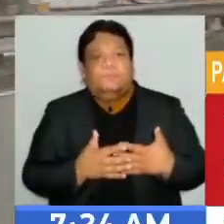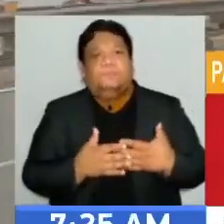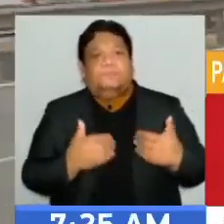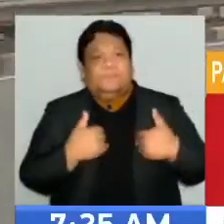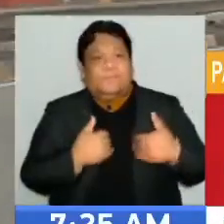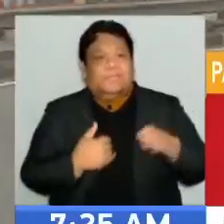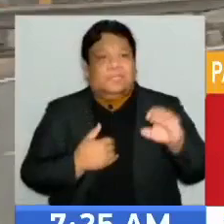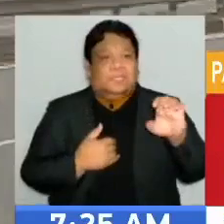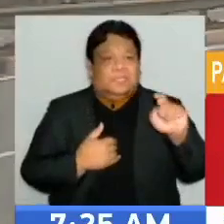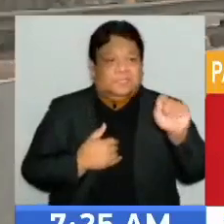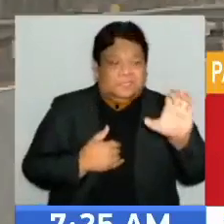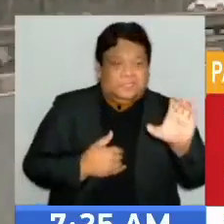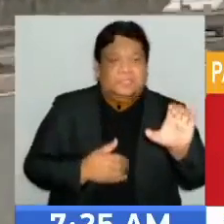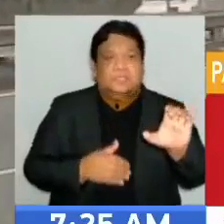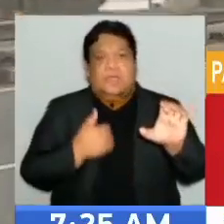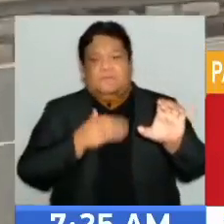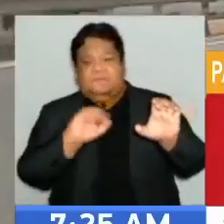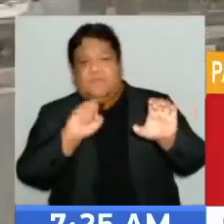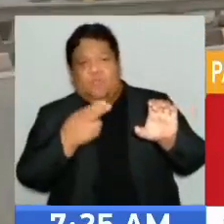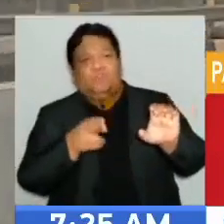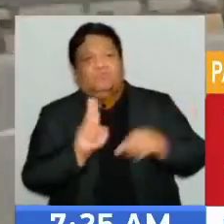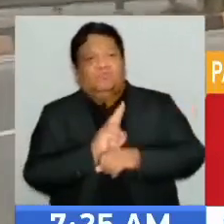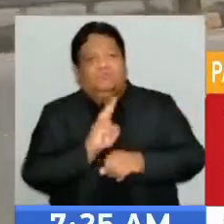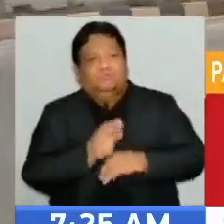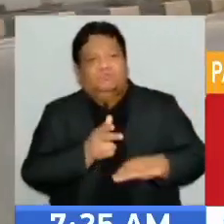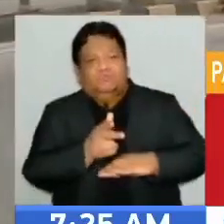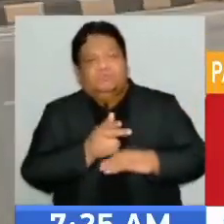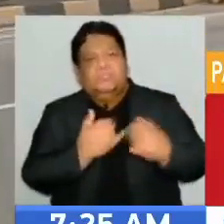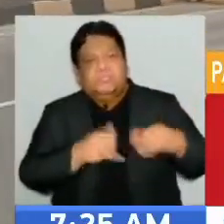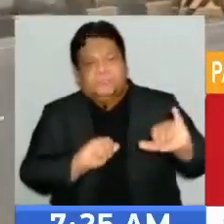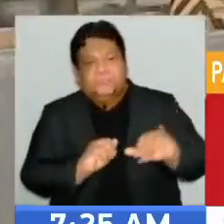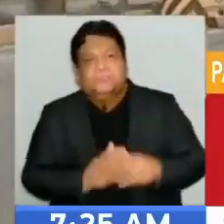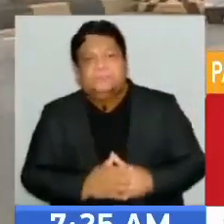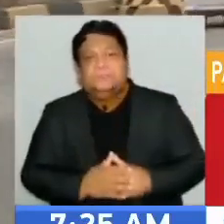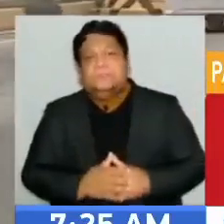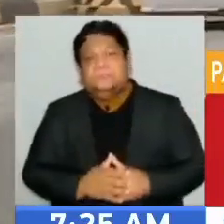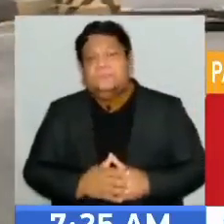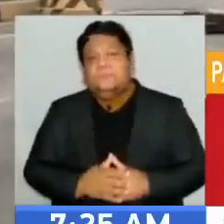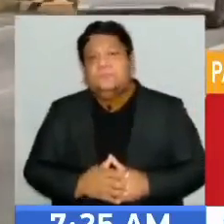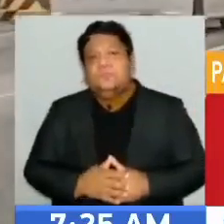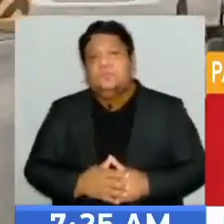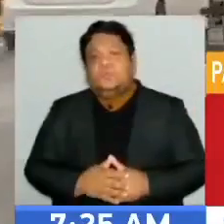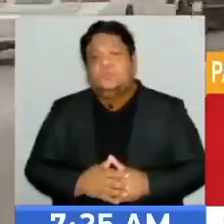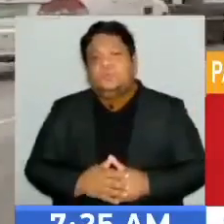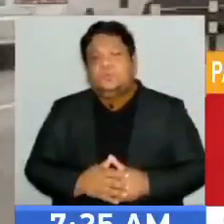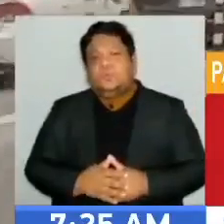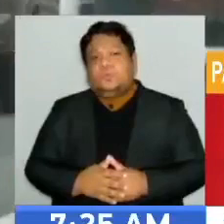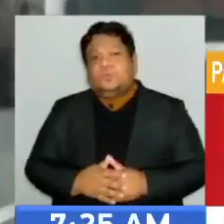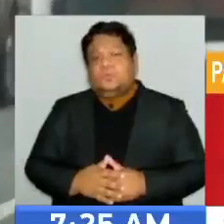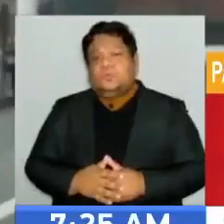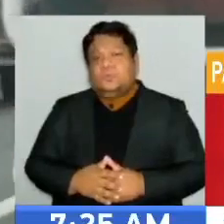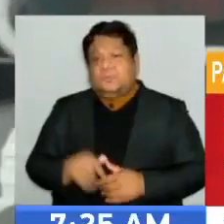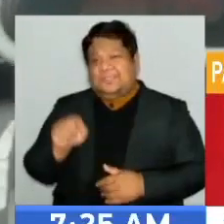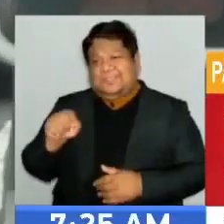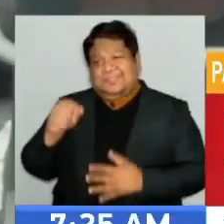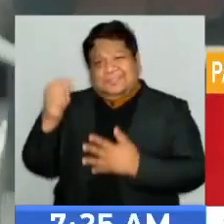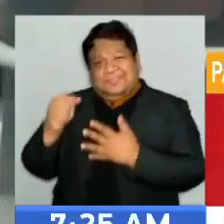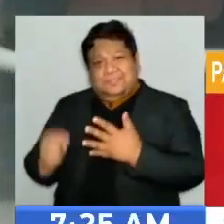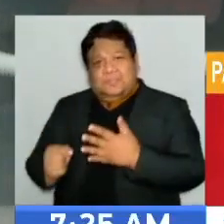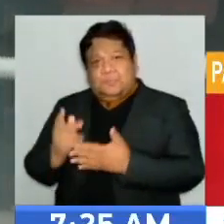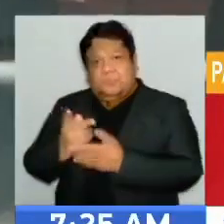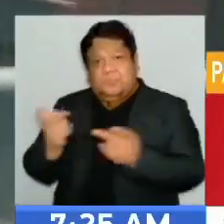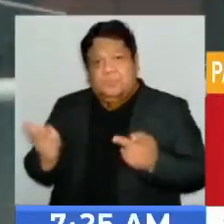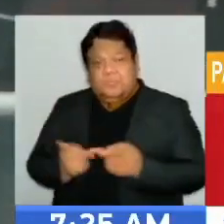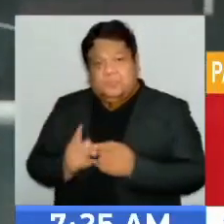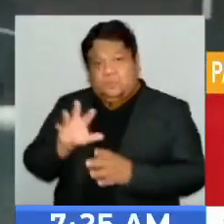pa rin pong gamitin yun. Mm-hmm. Doon po kasama sa, doon pong toll plaza nakasama sa dry run on September 1 kasi